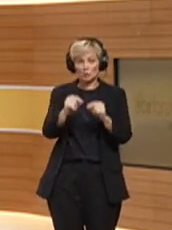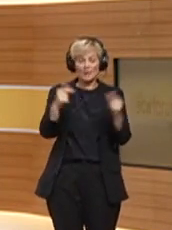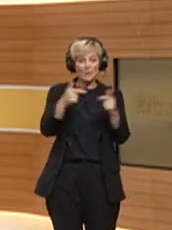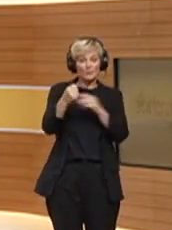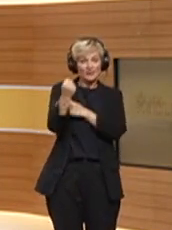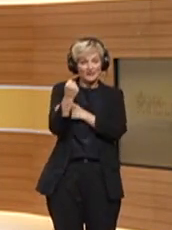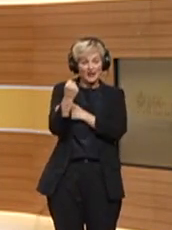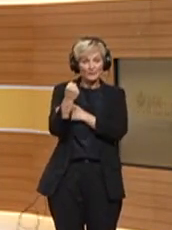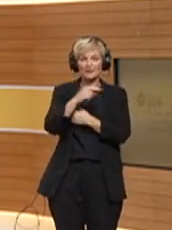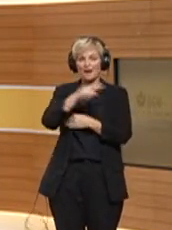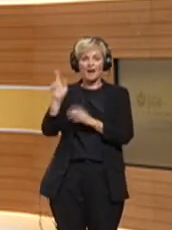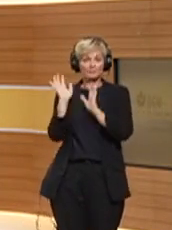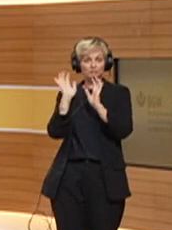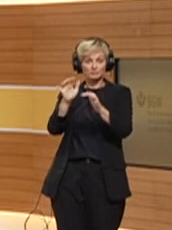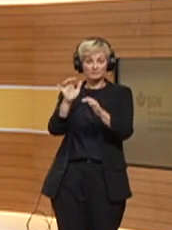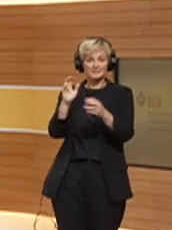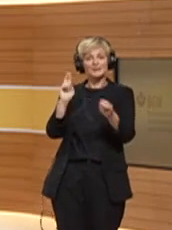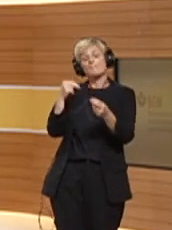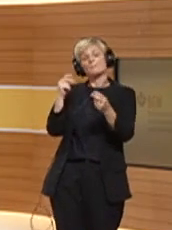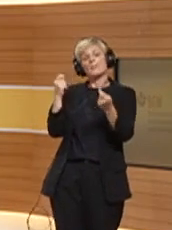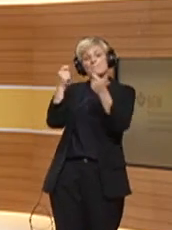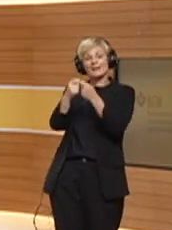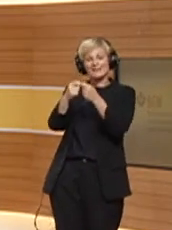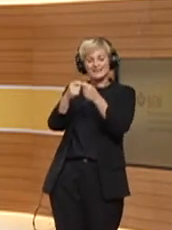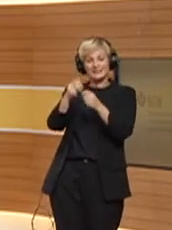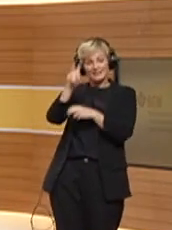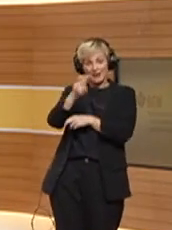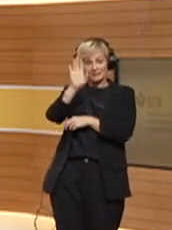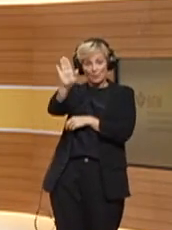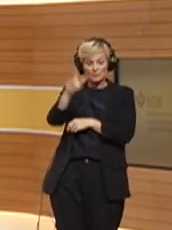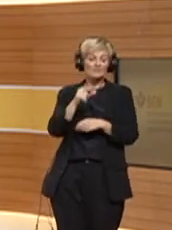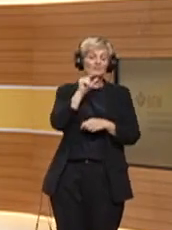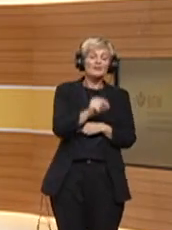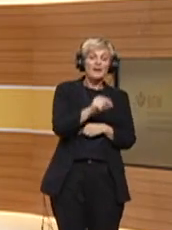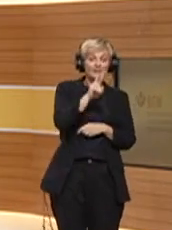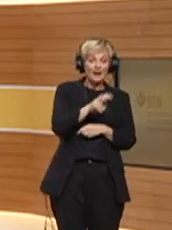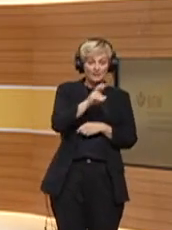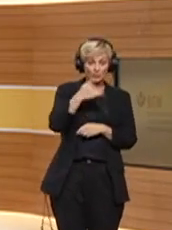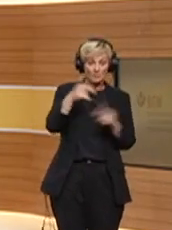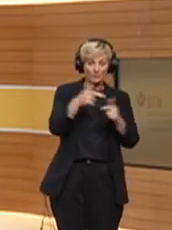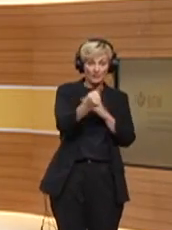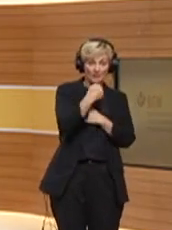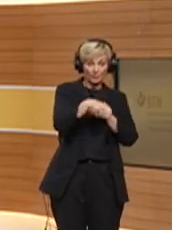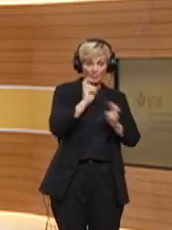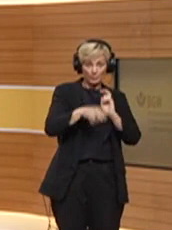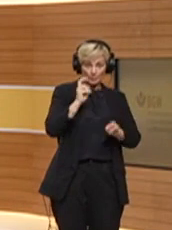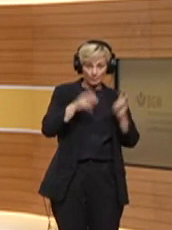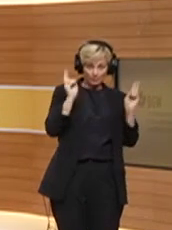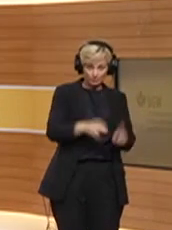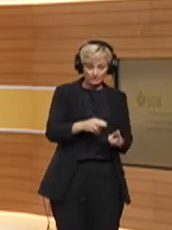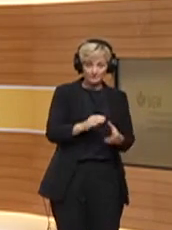die Magnetkrankenhäuser halten und die kleineren werden noch mehr Pflegekräfte verlieren? Ich hoffe das nicht.